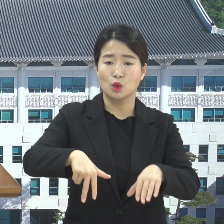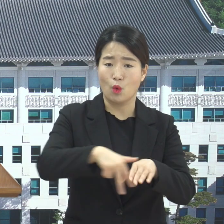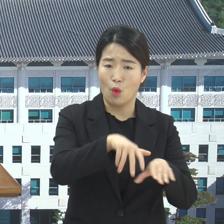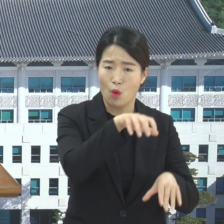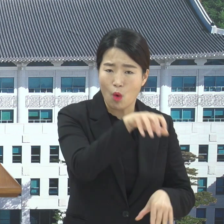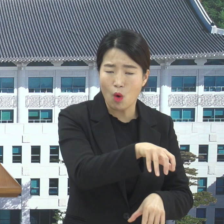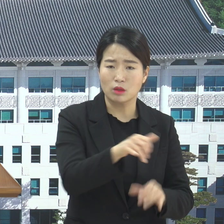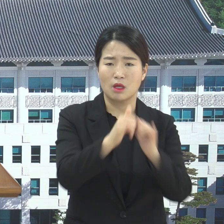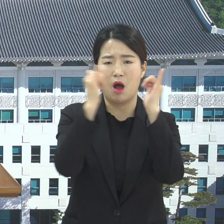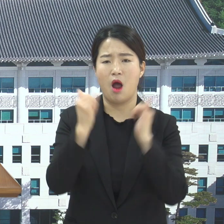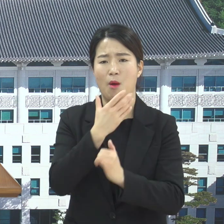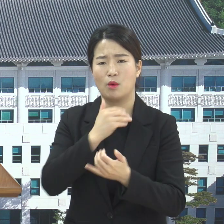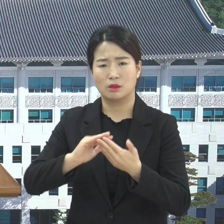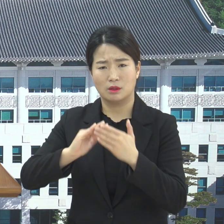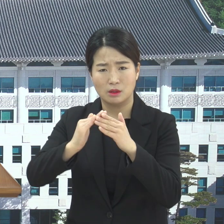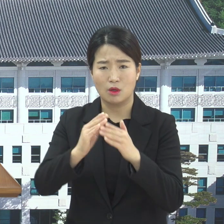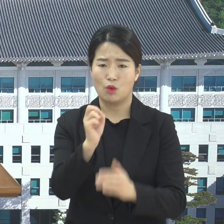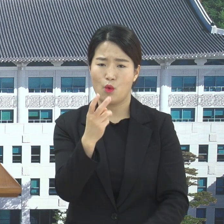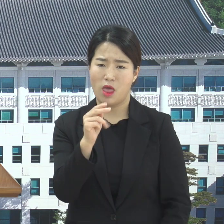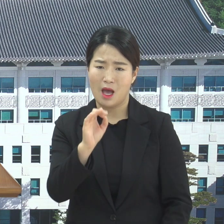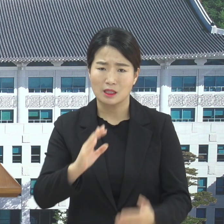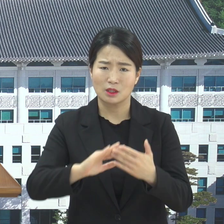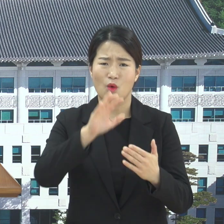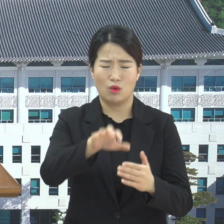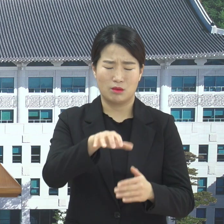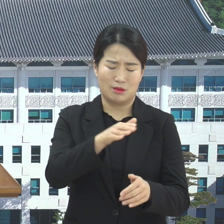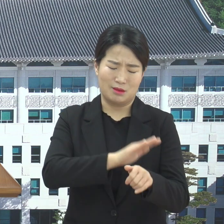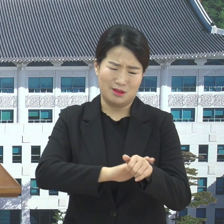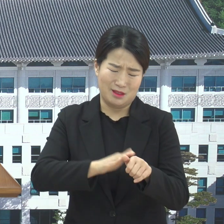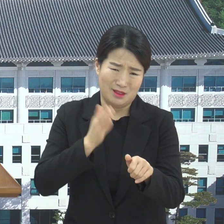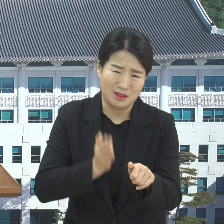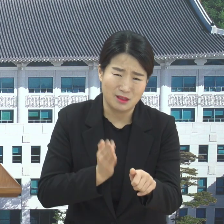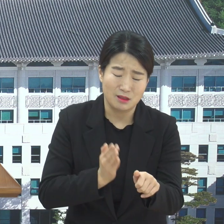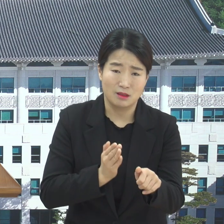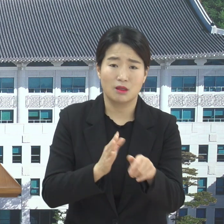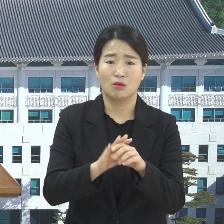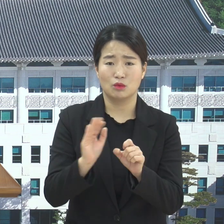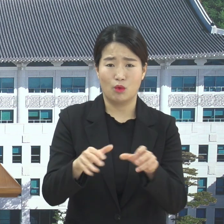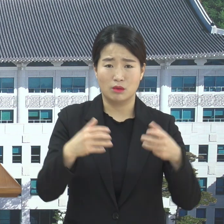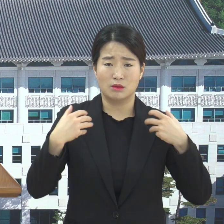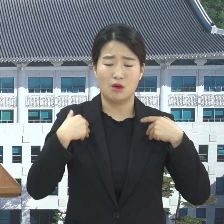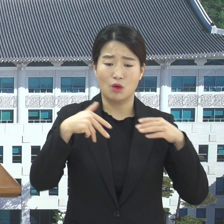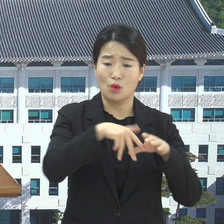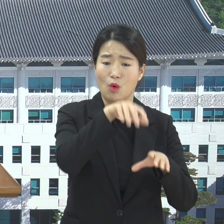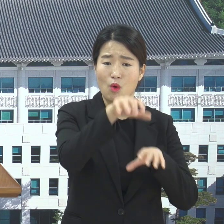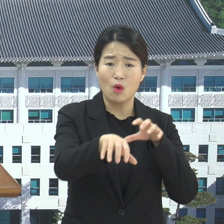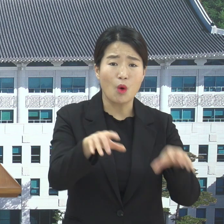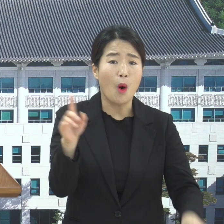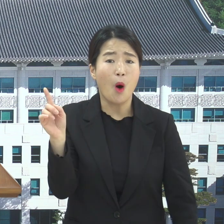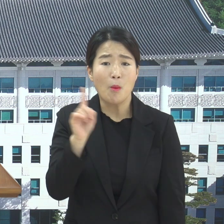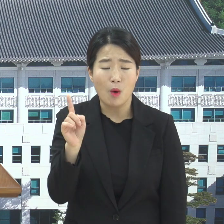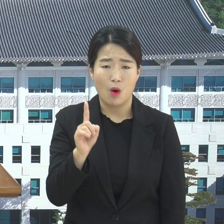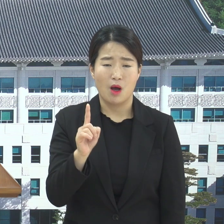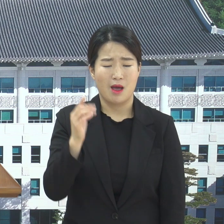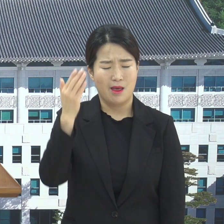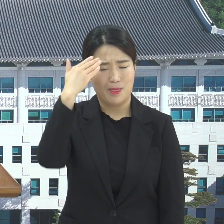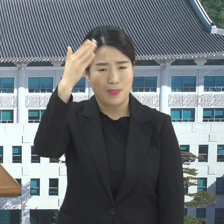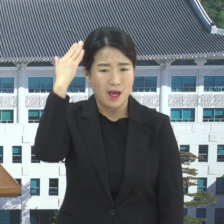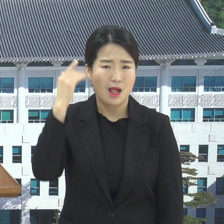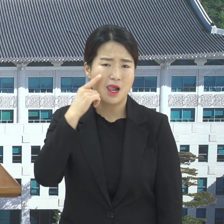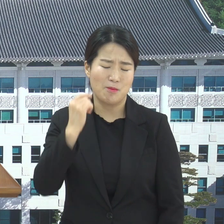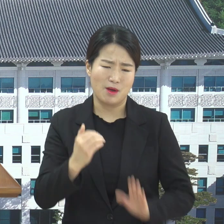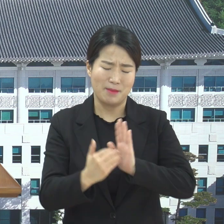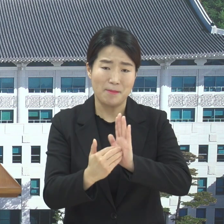종교계와 사회복지시설 및 요양시설에 호소합니다. 경상북도의 각 종교는 항일과